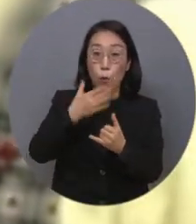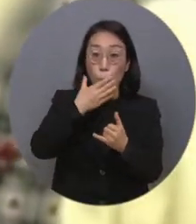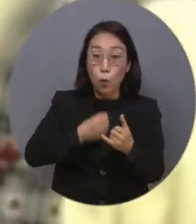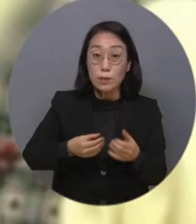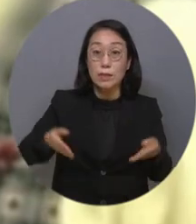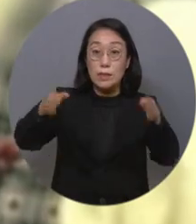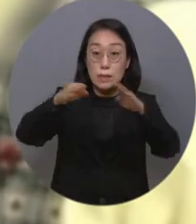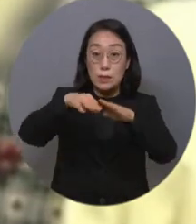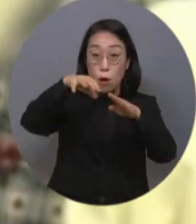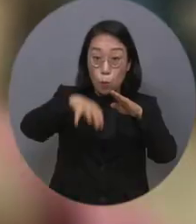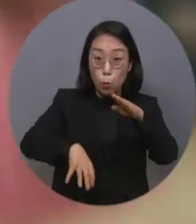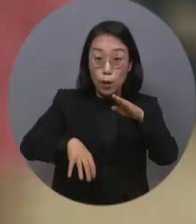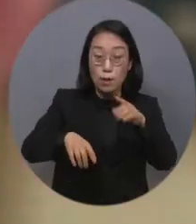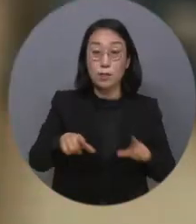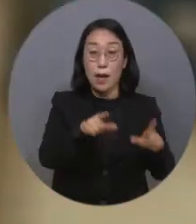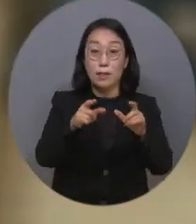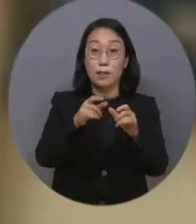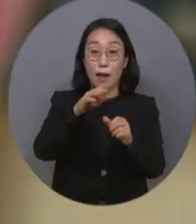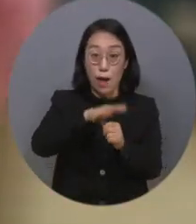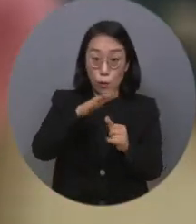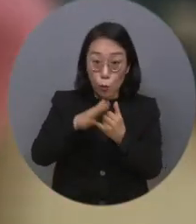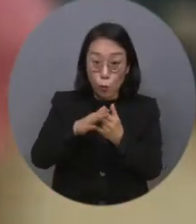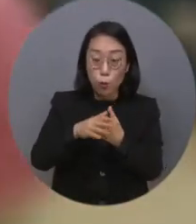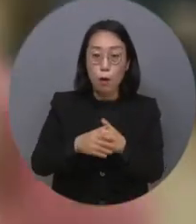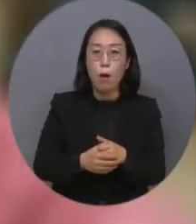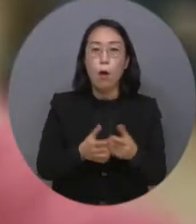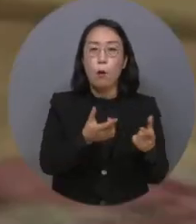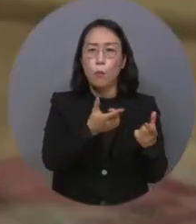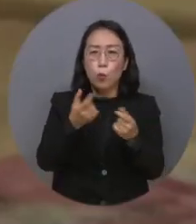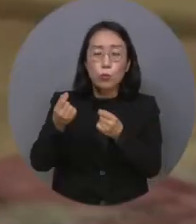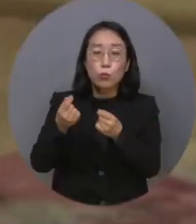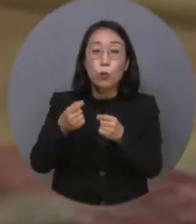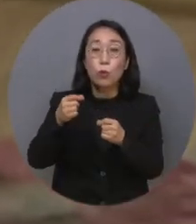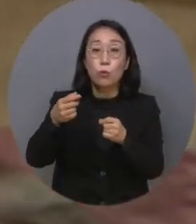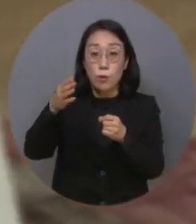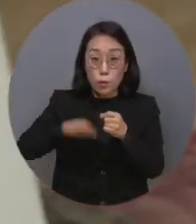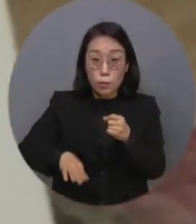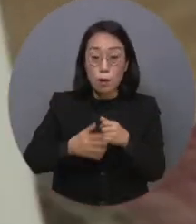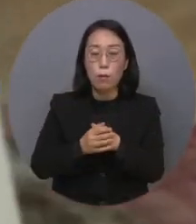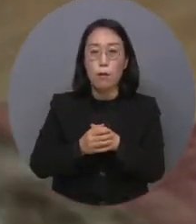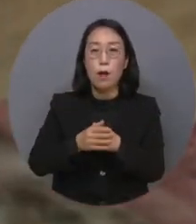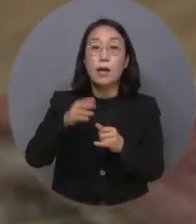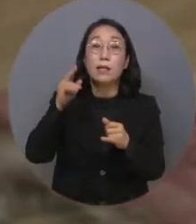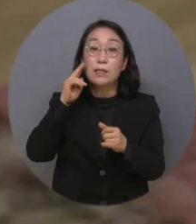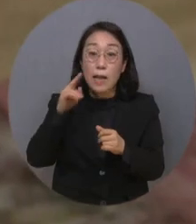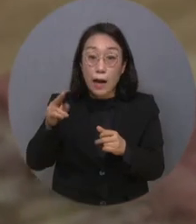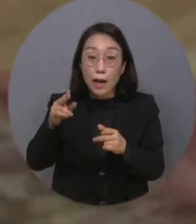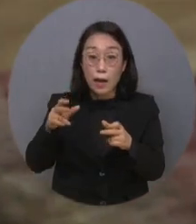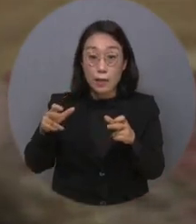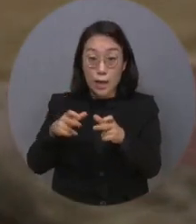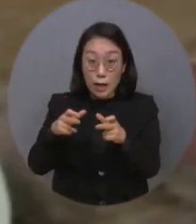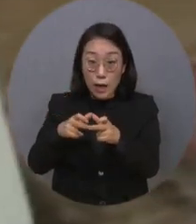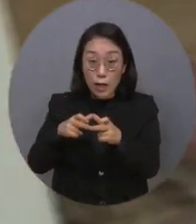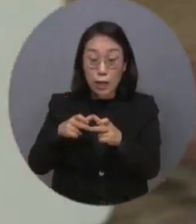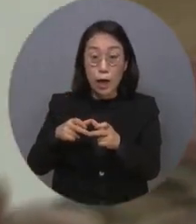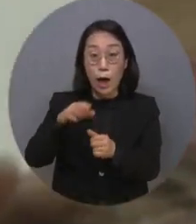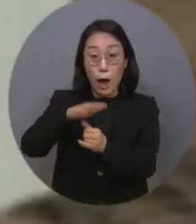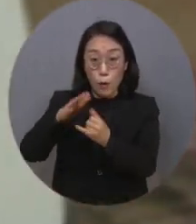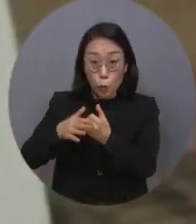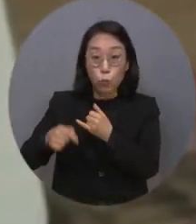경우 아동복지법에 따라 자립지원 표준화 프로그램을 이용할 수 있지만 장애인 거주시설에 입소한